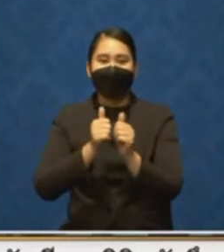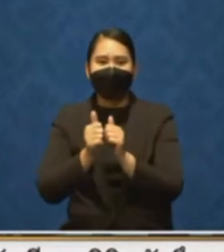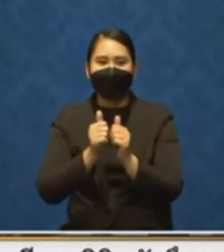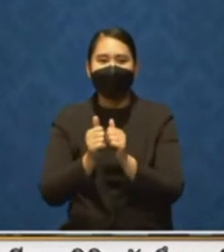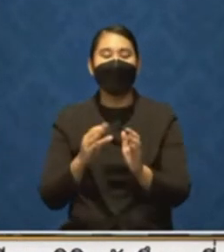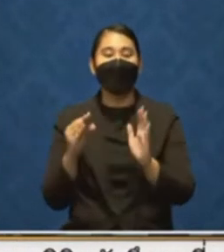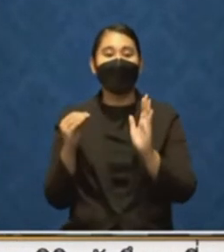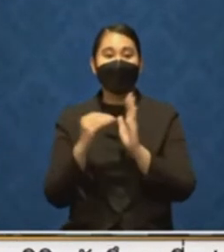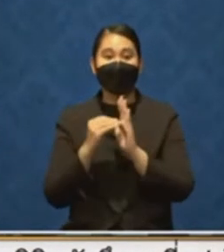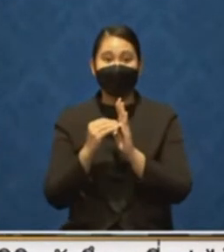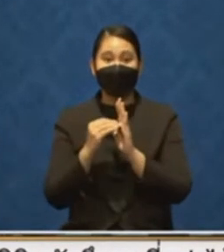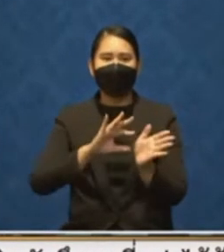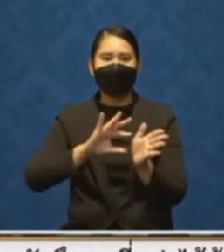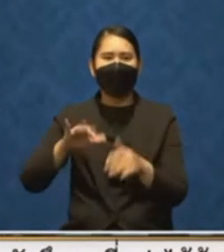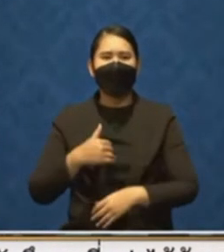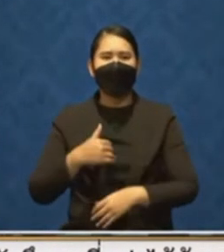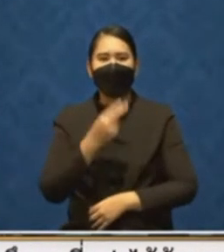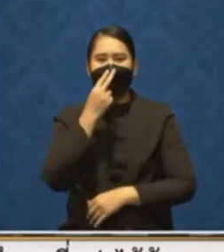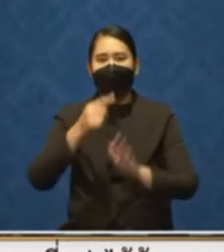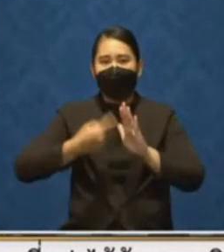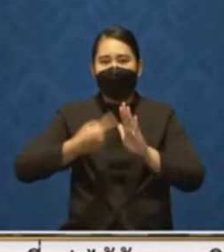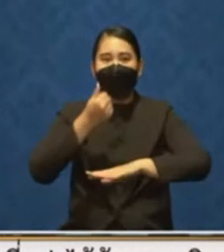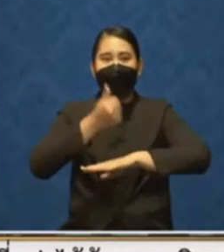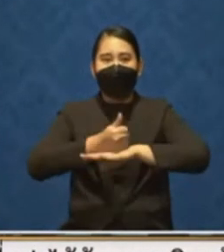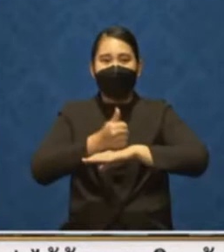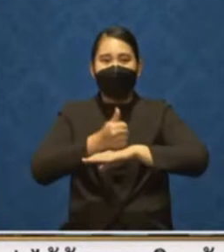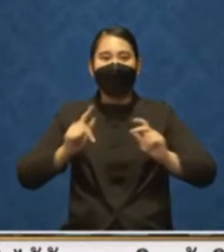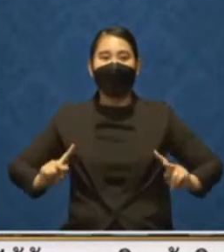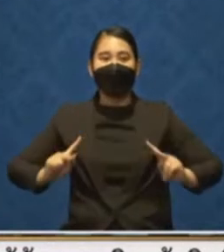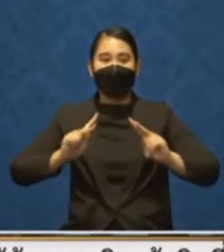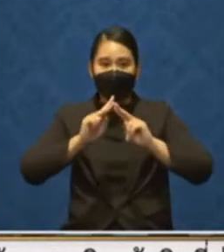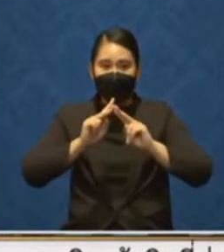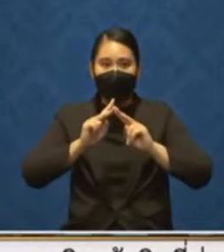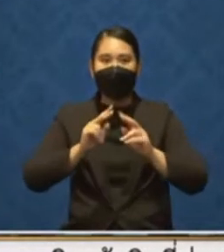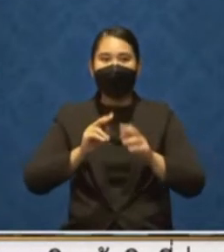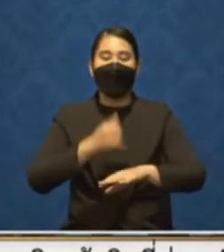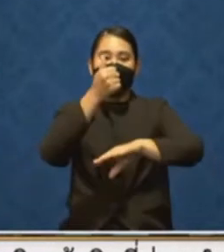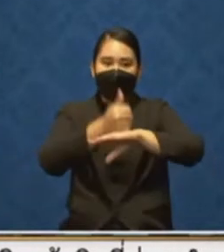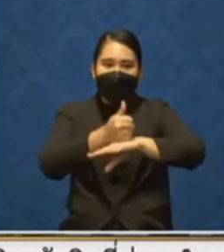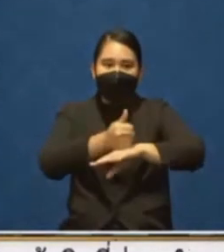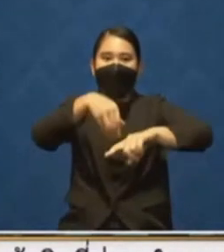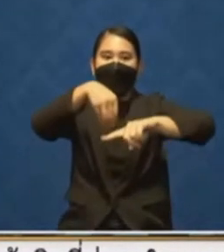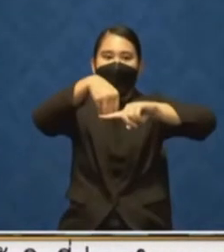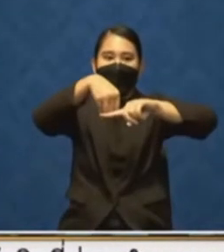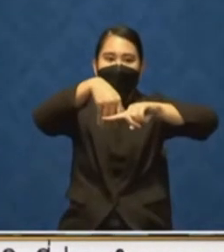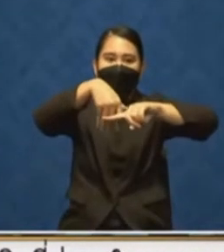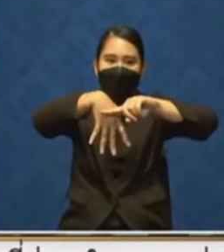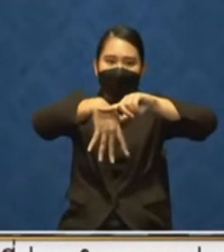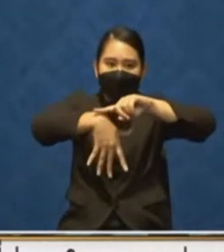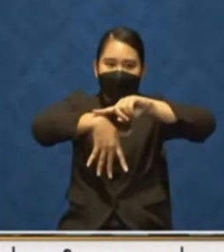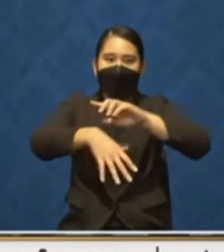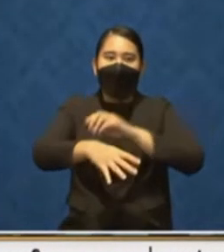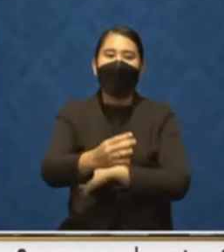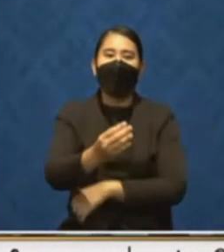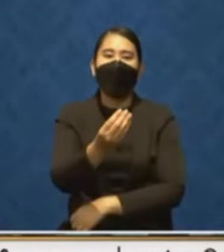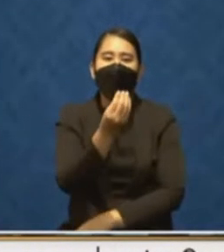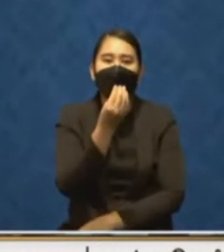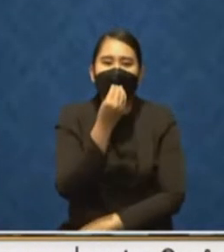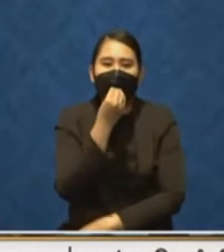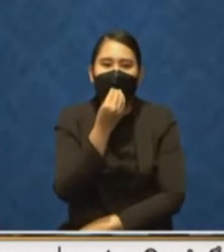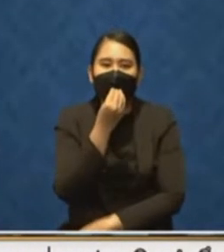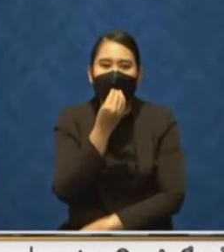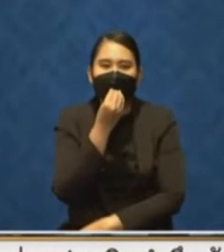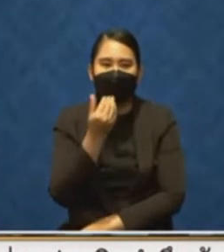ว่าคุณรุนช่องตั้งแต่รัฐมนตรียันปลัดกระทรวงอธิบดีรองอธิบดีมันกินกันทั้งนั้น